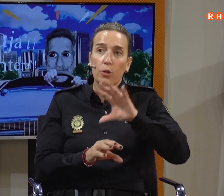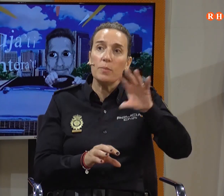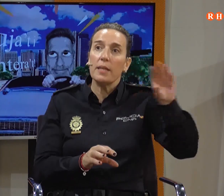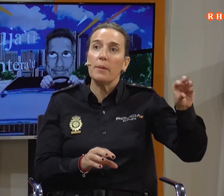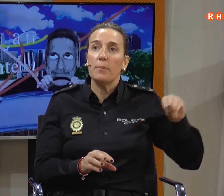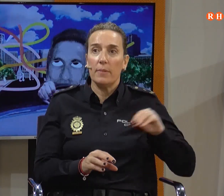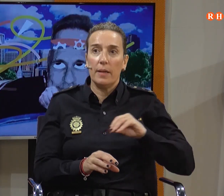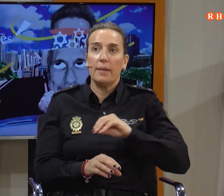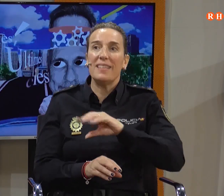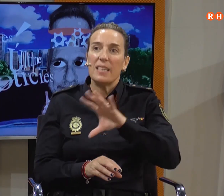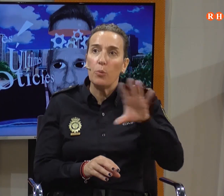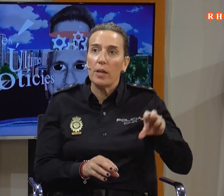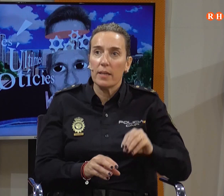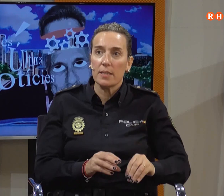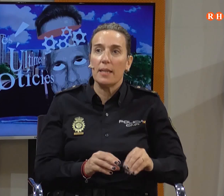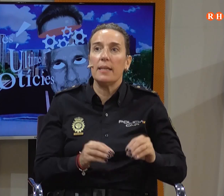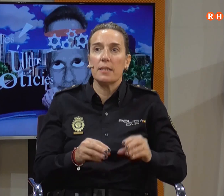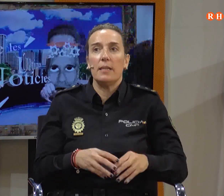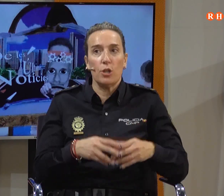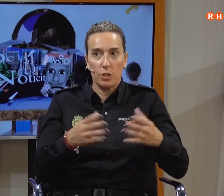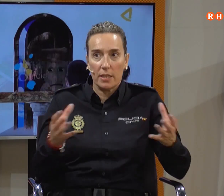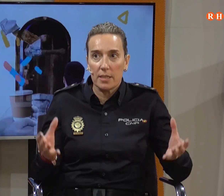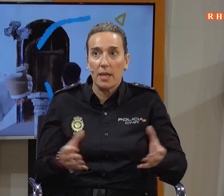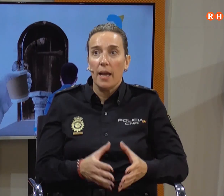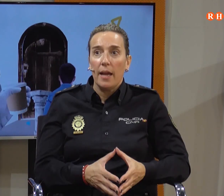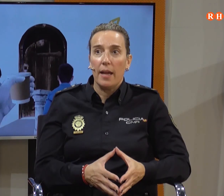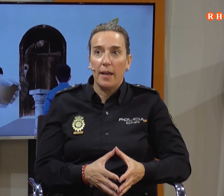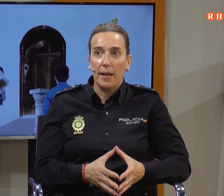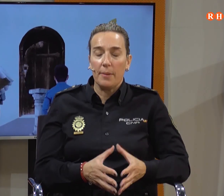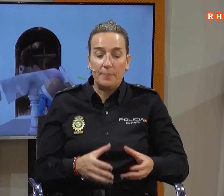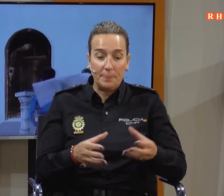el com tenim distribuïdes les nostres